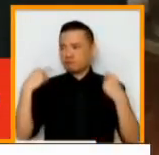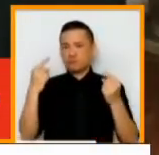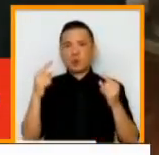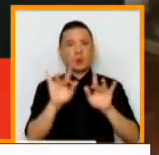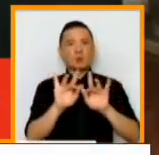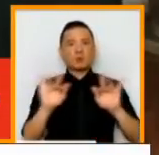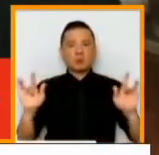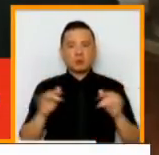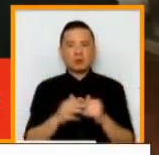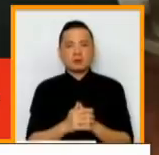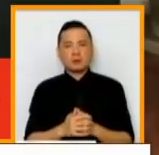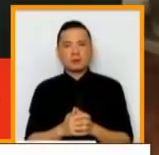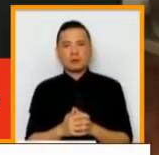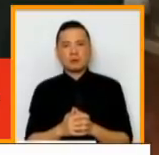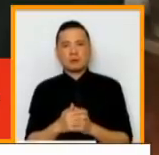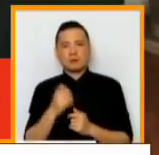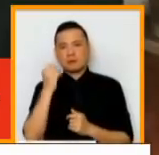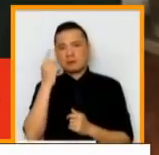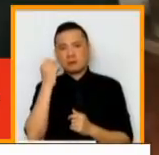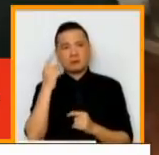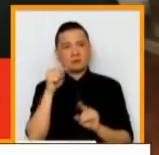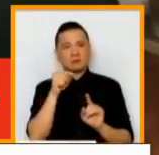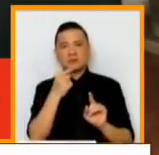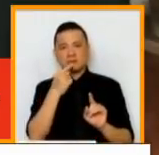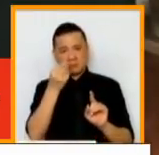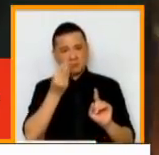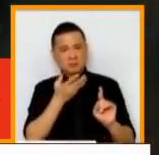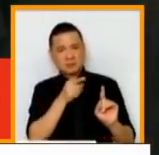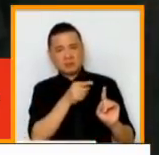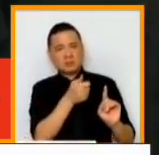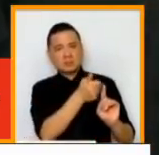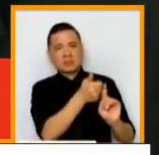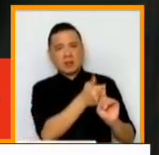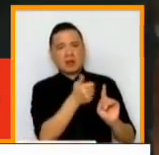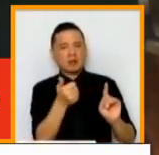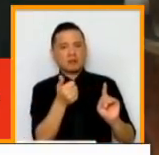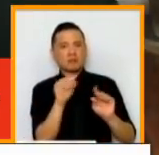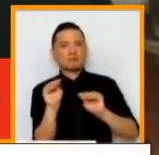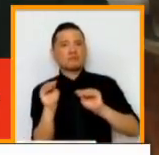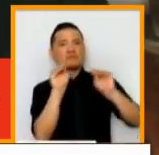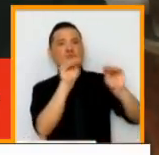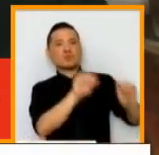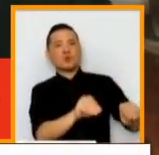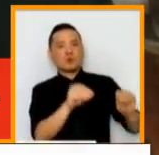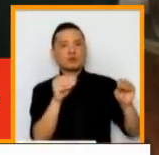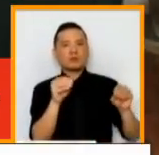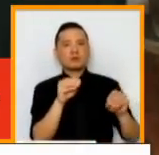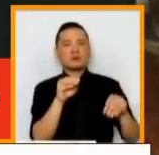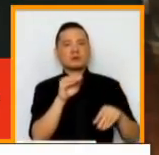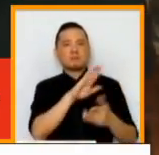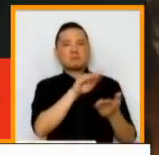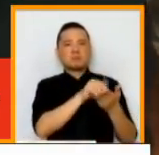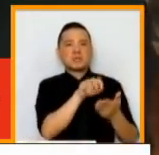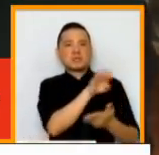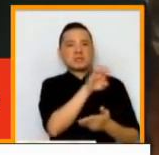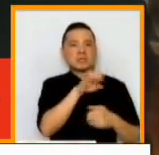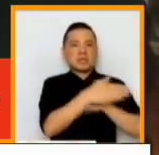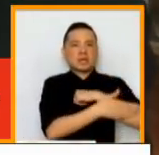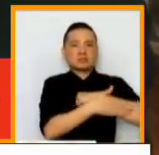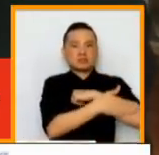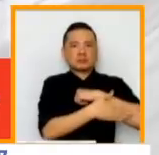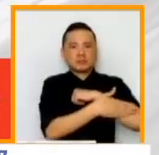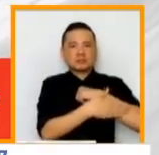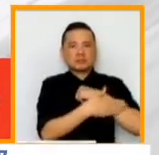some Middle East countries itong si Muhit Dargani. Wala na sa atin dito,